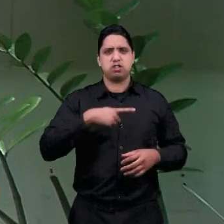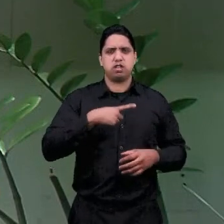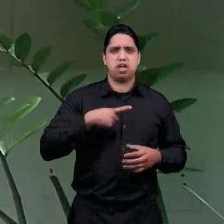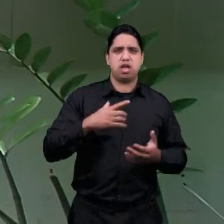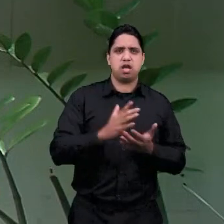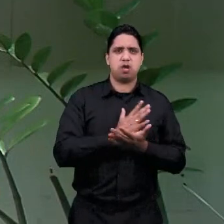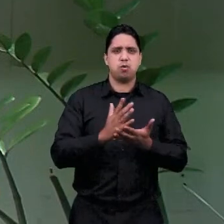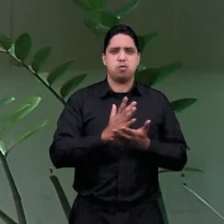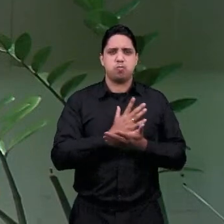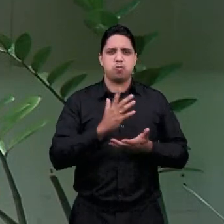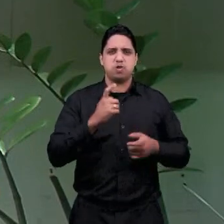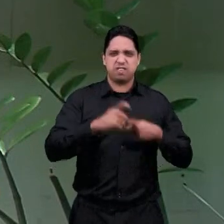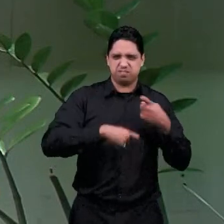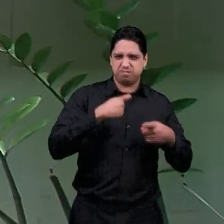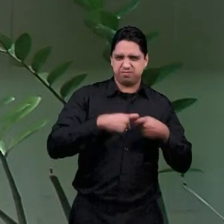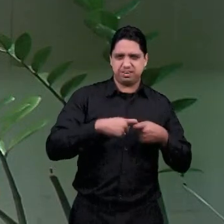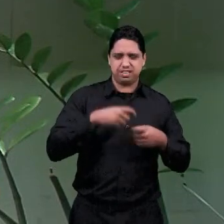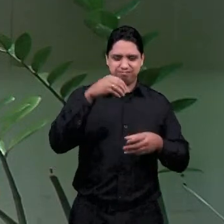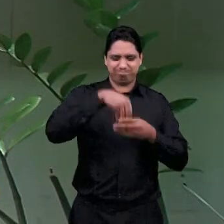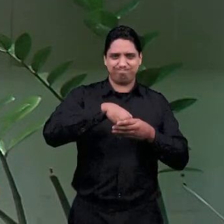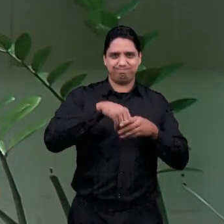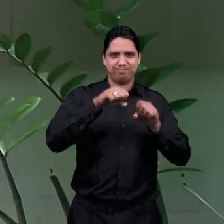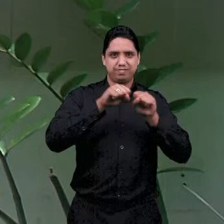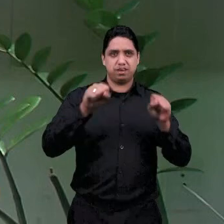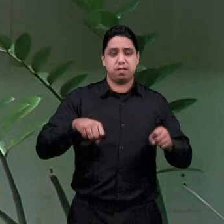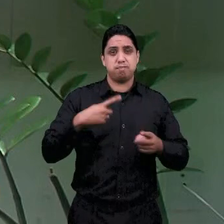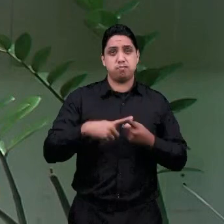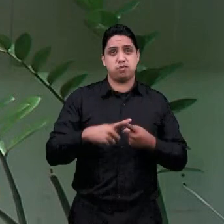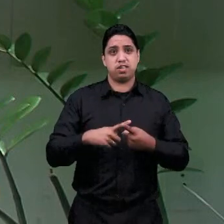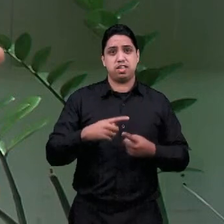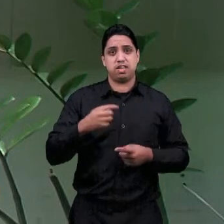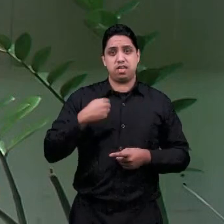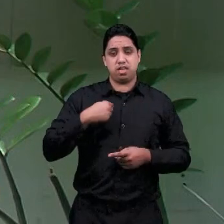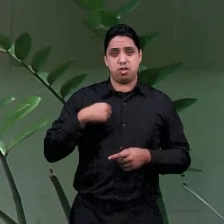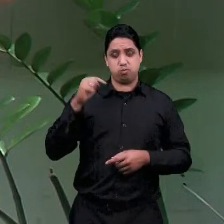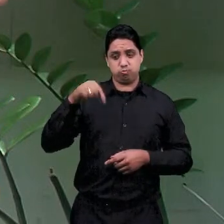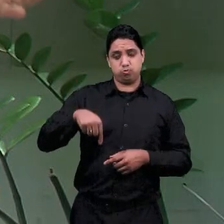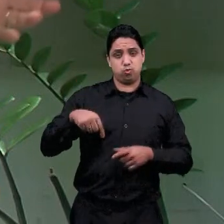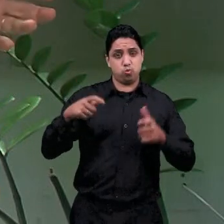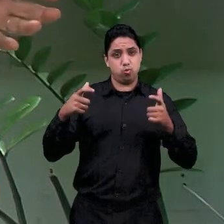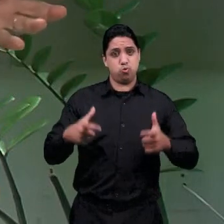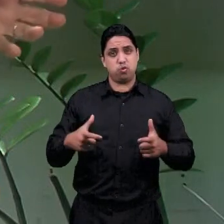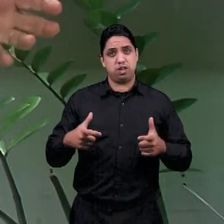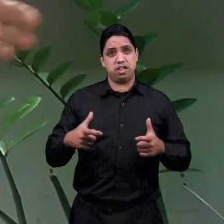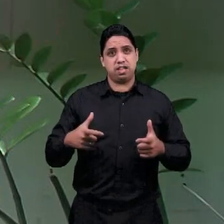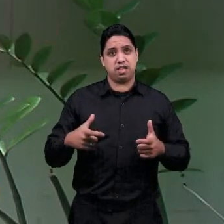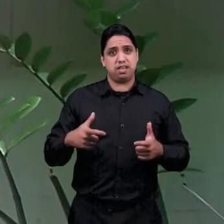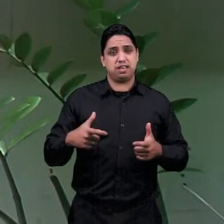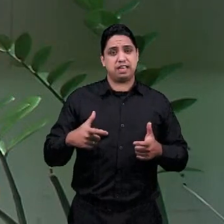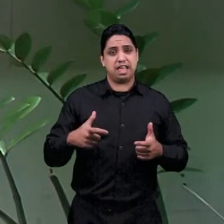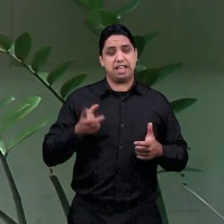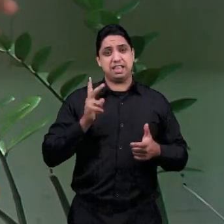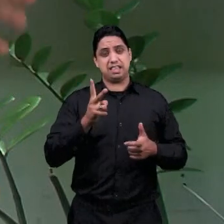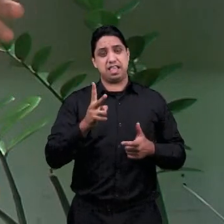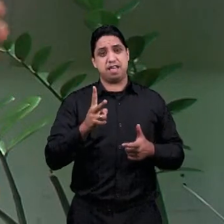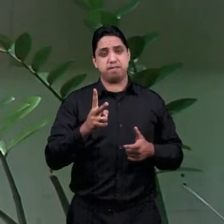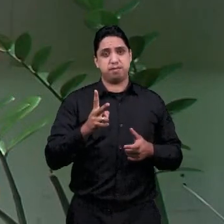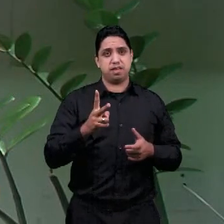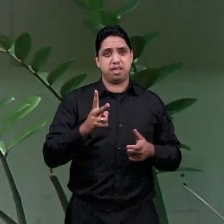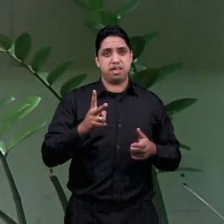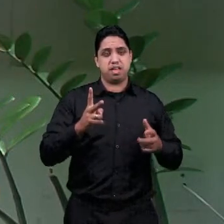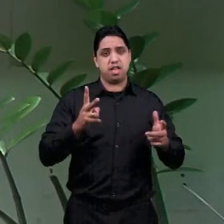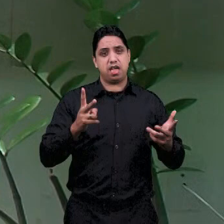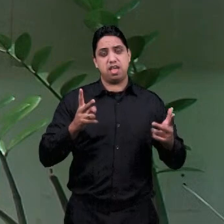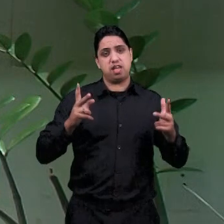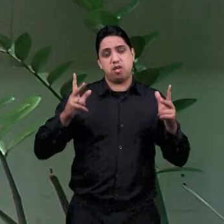eu quelques failles dans la transmission parce que je fais la transmission d'un endroit et ce n'est pas